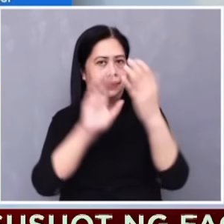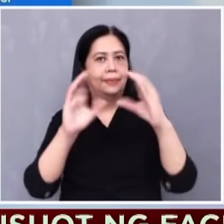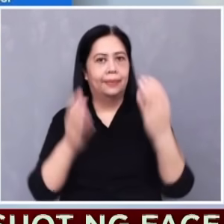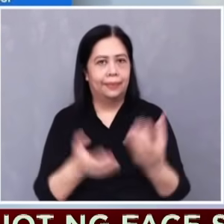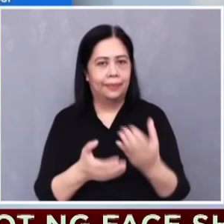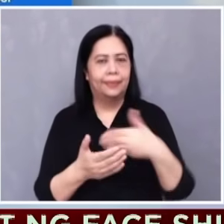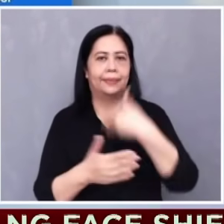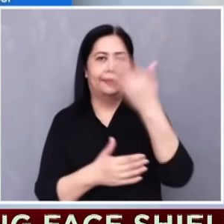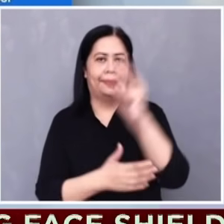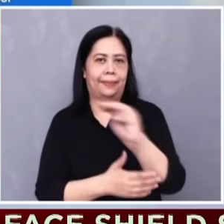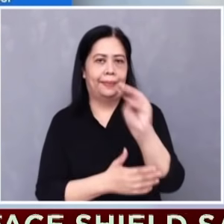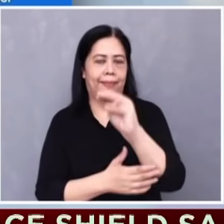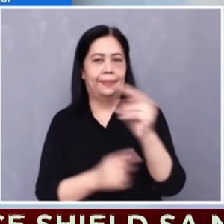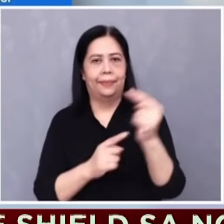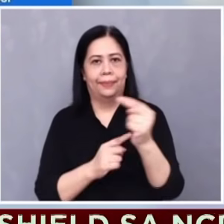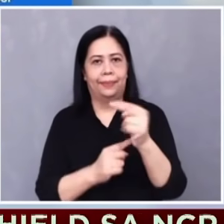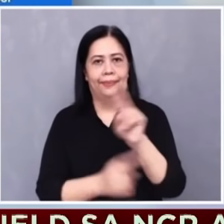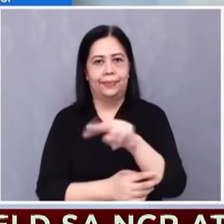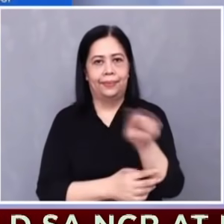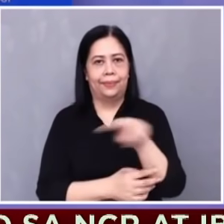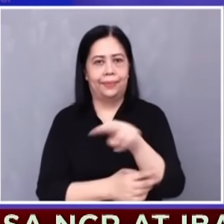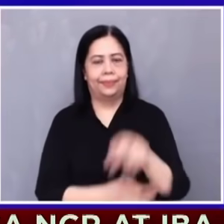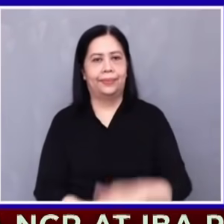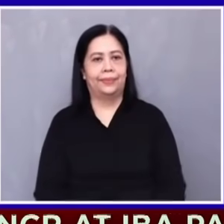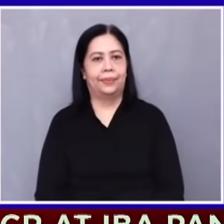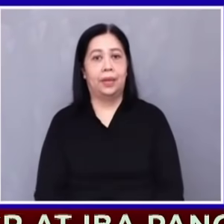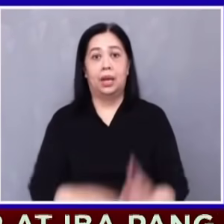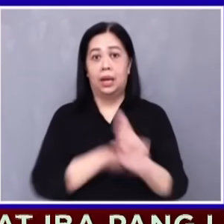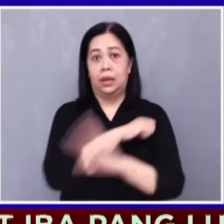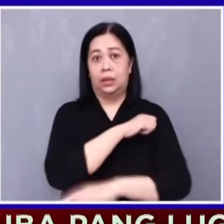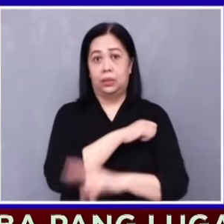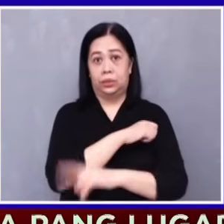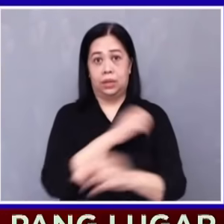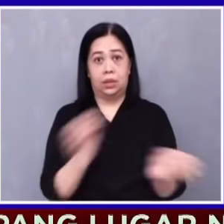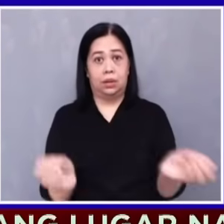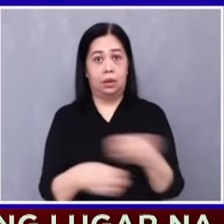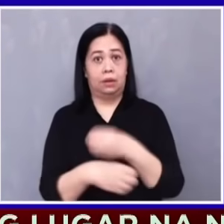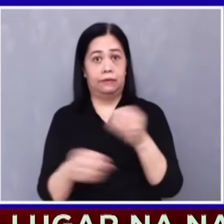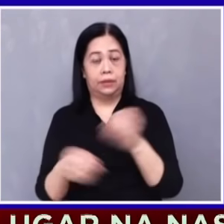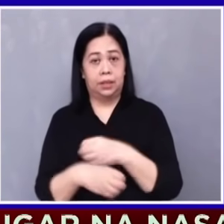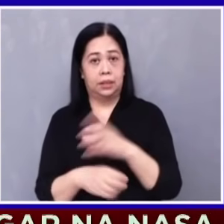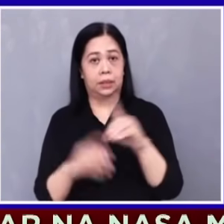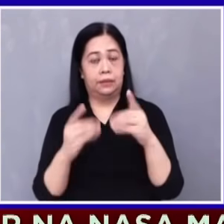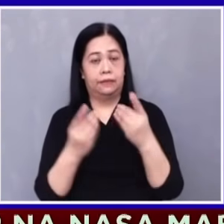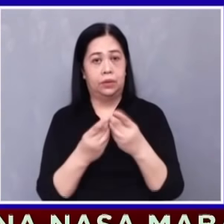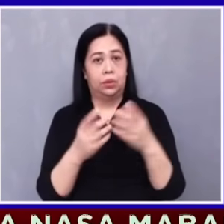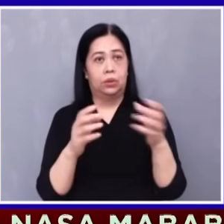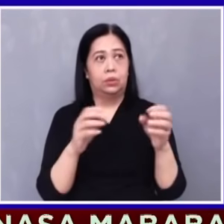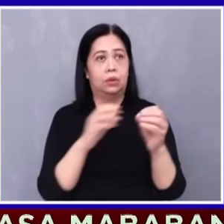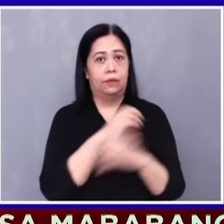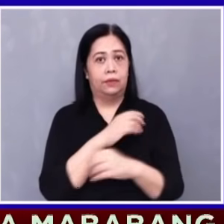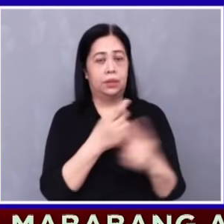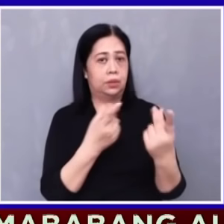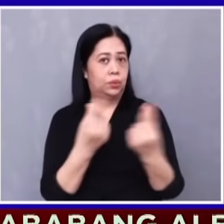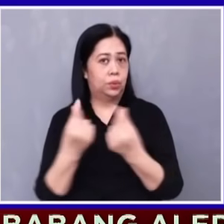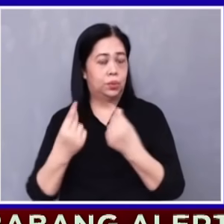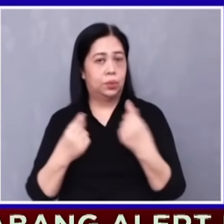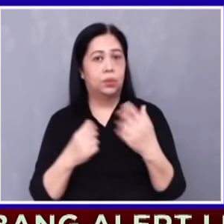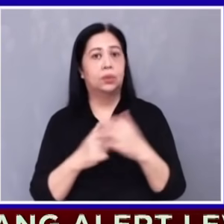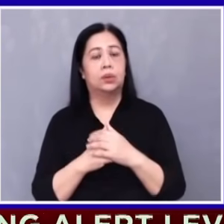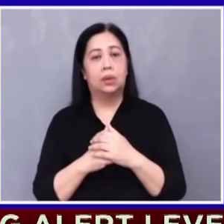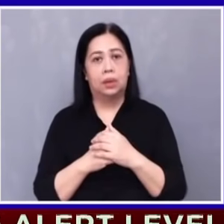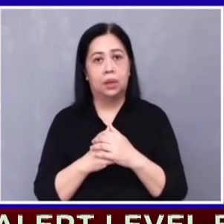Lunes, November 22. The regional offices and the division offices have conducted an